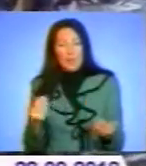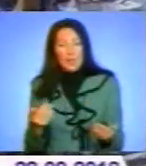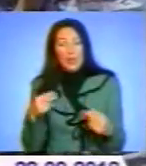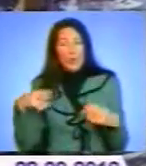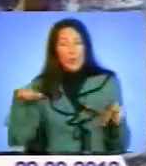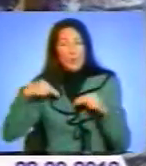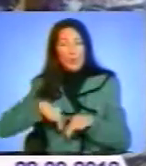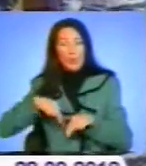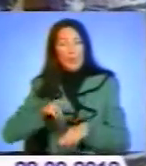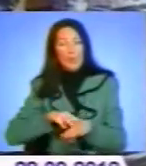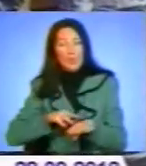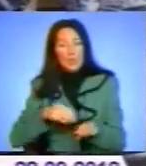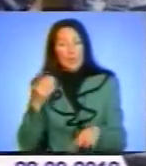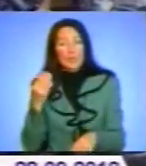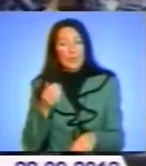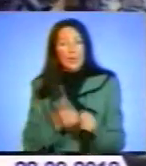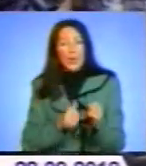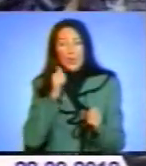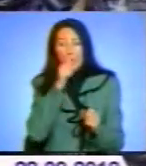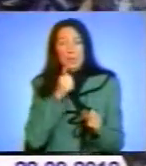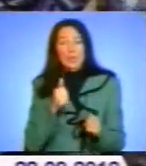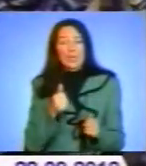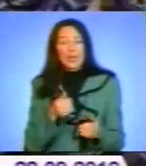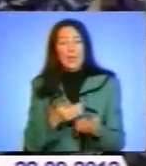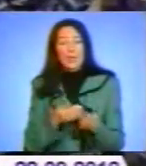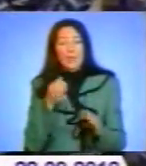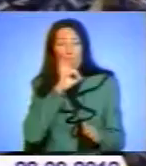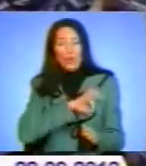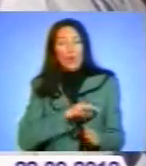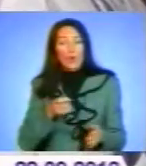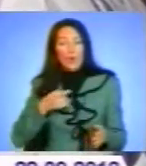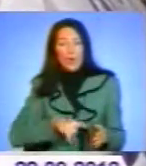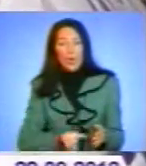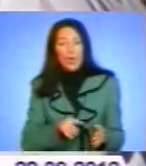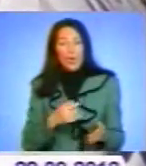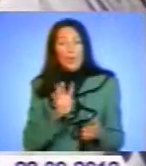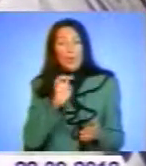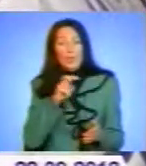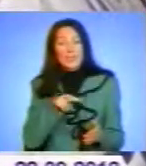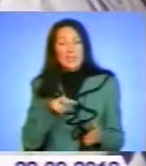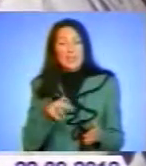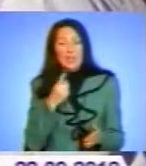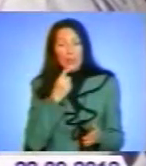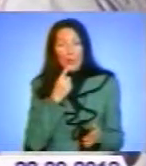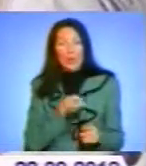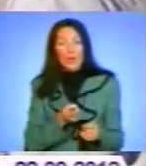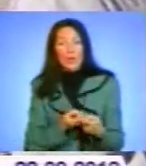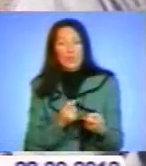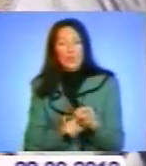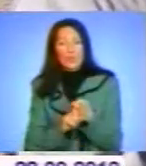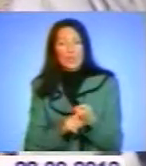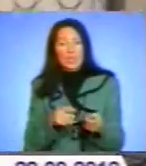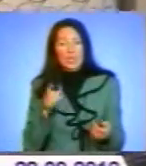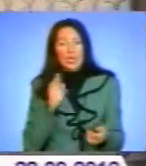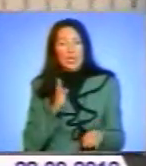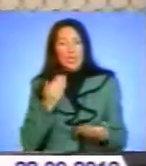Щорічно тернопільський пологовий будинок використовує щонайменше 450 літрів донорської крові. Від цього залежить життя матерів, які народжують, а також тих, хто тільки